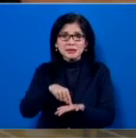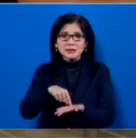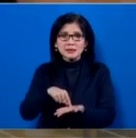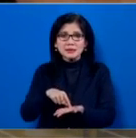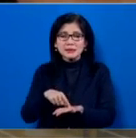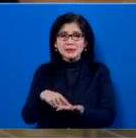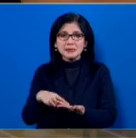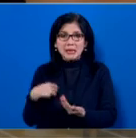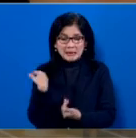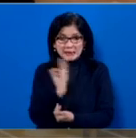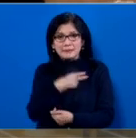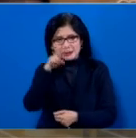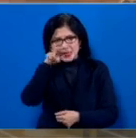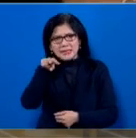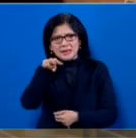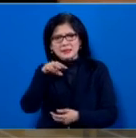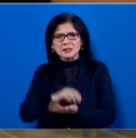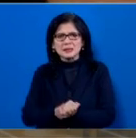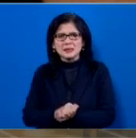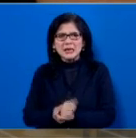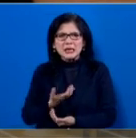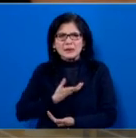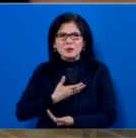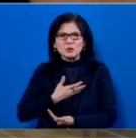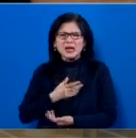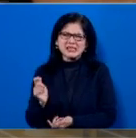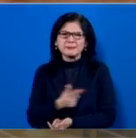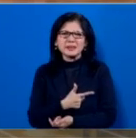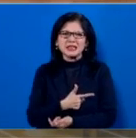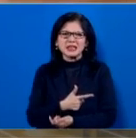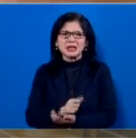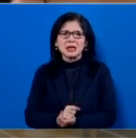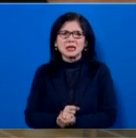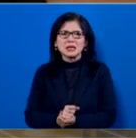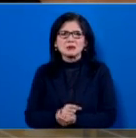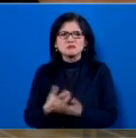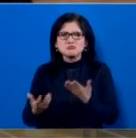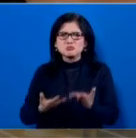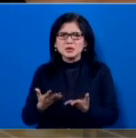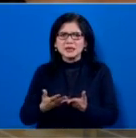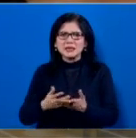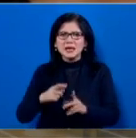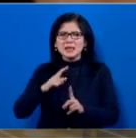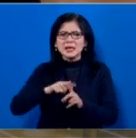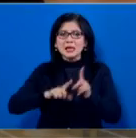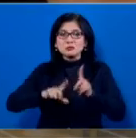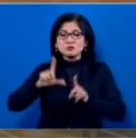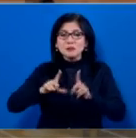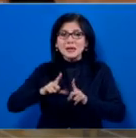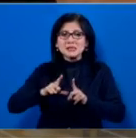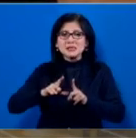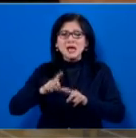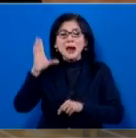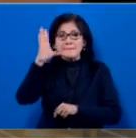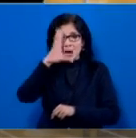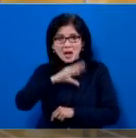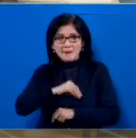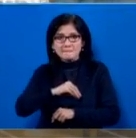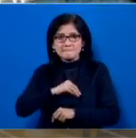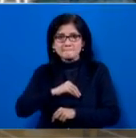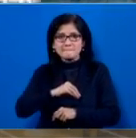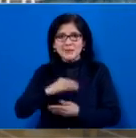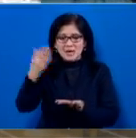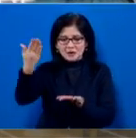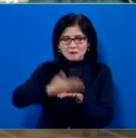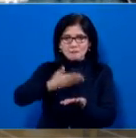Kita sih maunya secepat mungkin. Jadi kemungkinan tanggal 17 malam itu data foto mulai